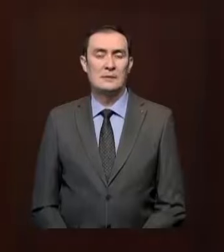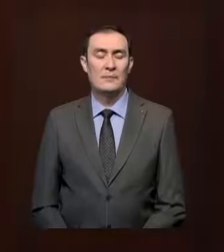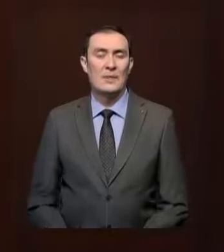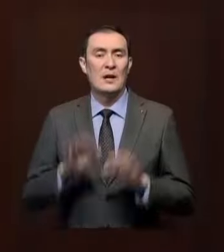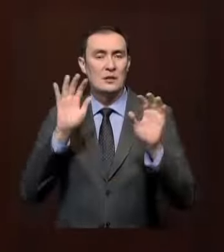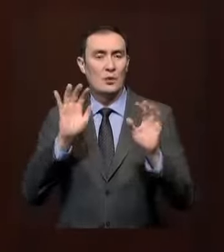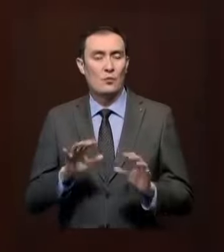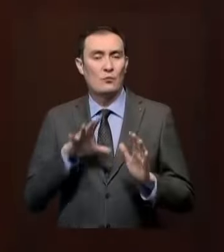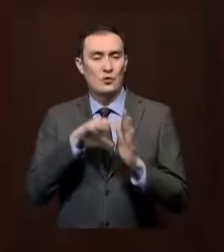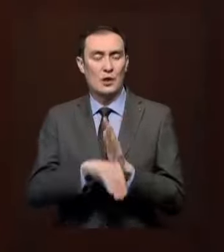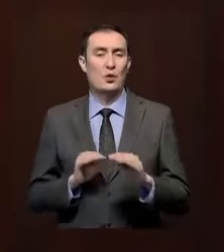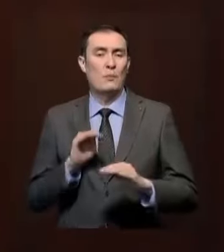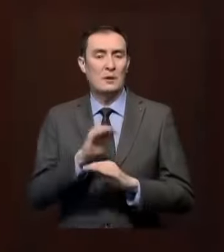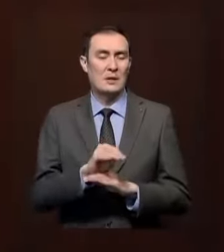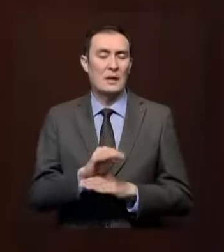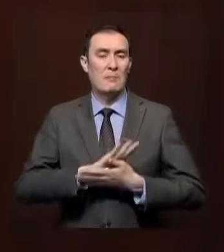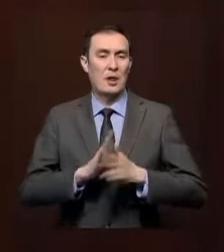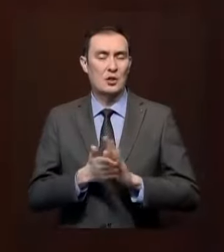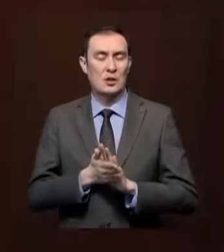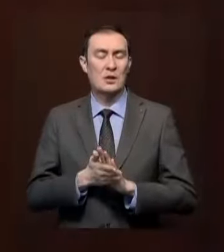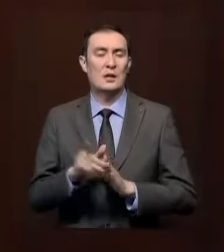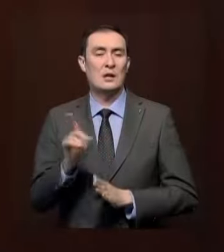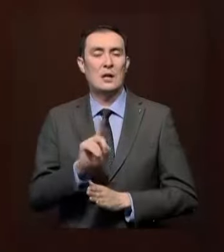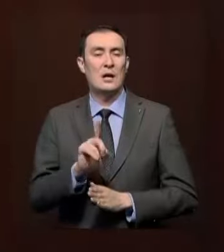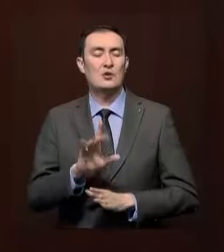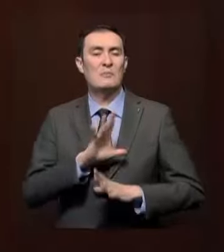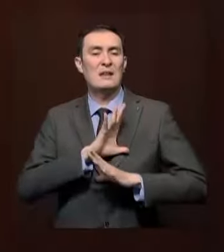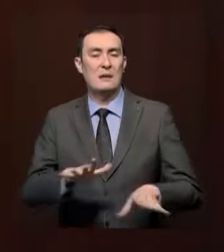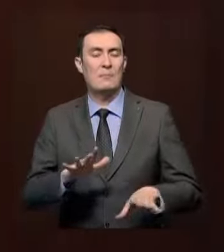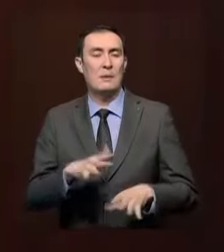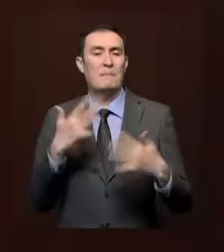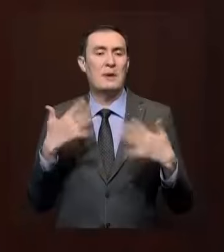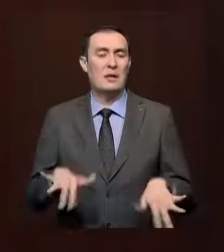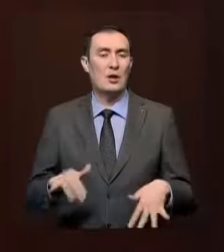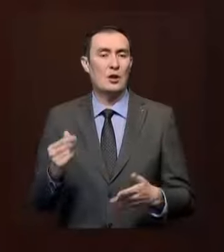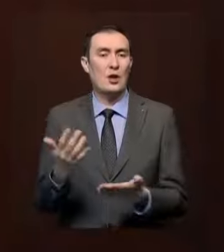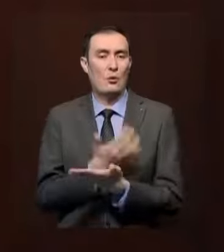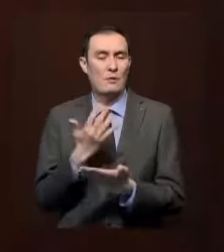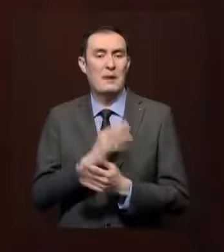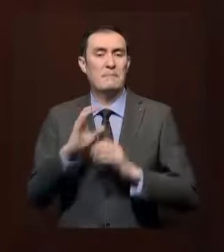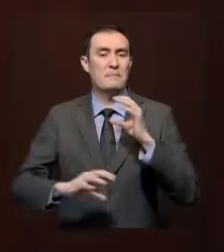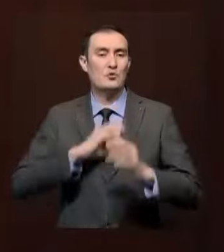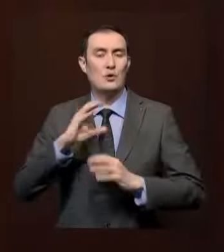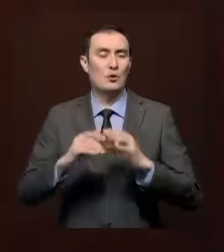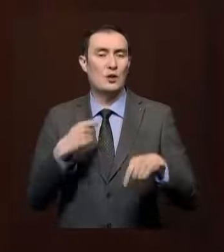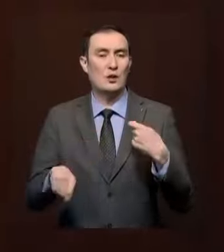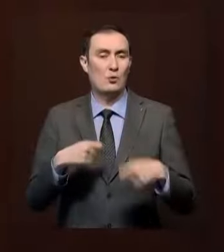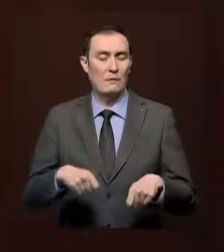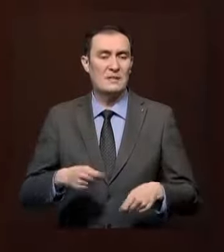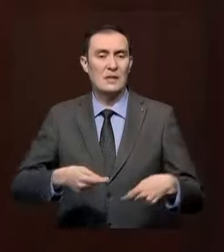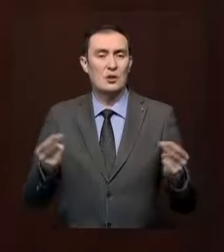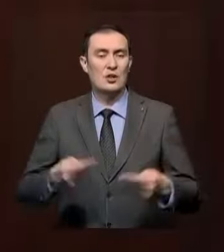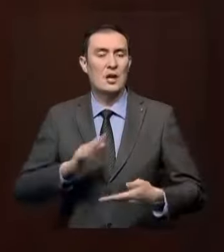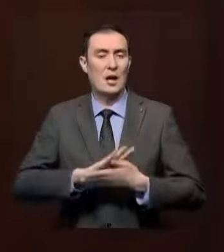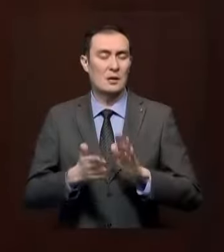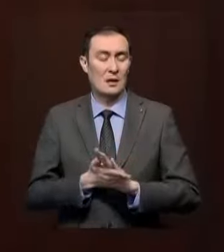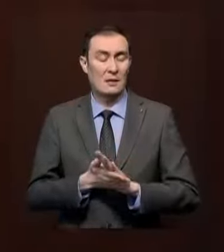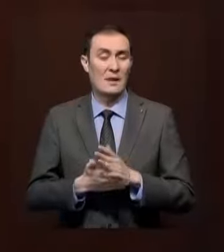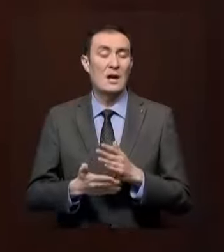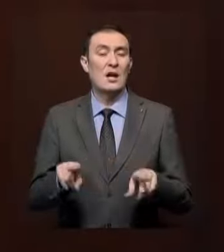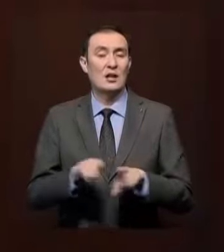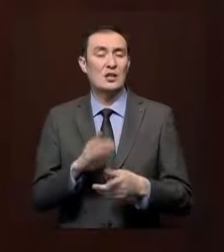Закон предусматривает дополнительные положения, направленные на предотвращение потерь доходов при международных деловых операциях и заключении контрактов. Есть